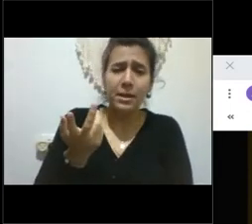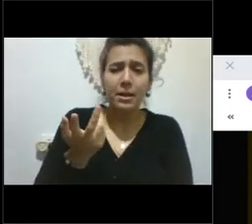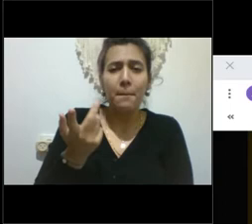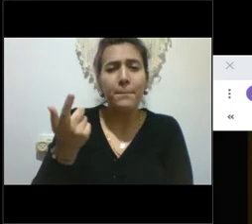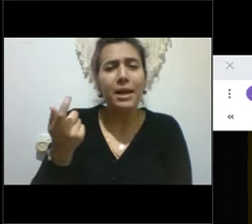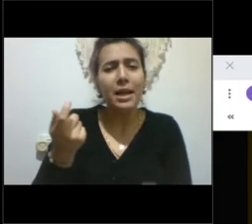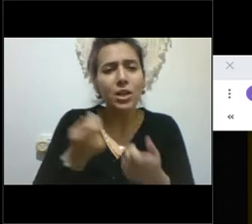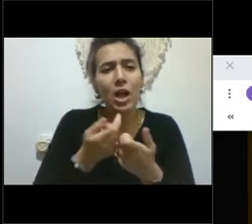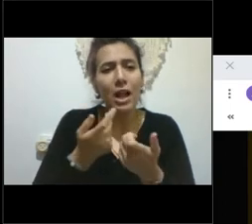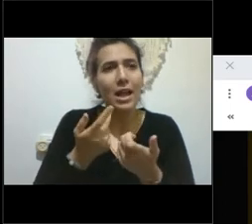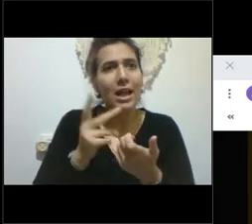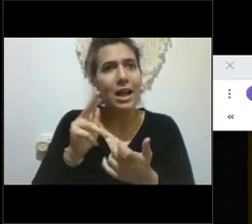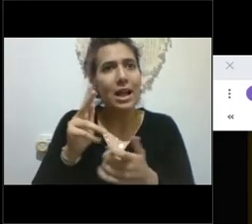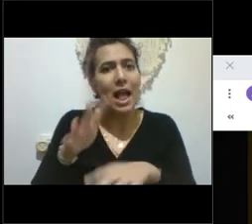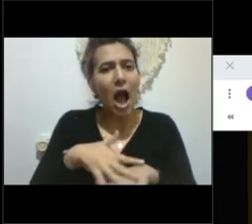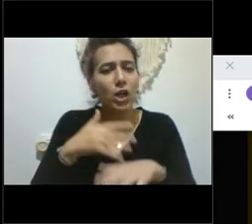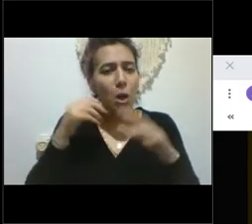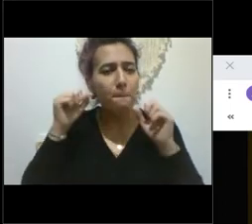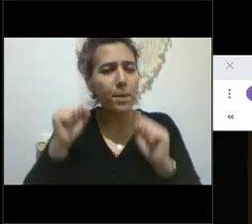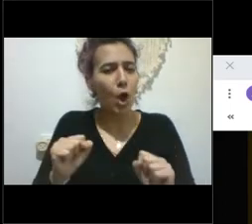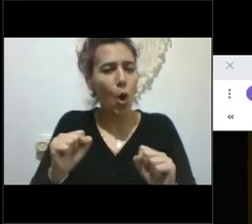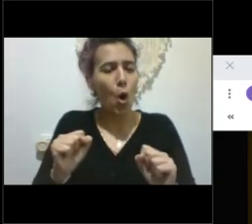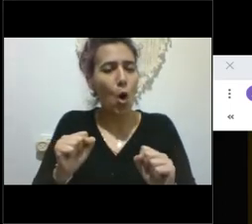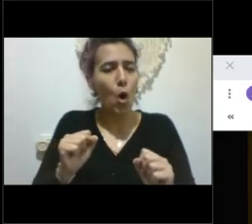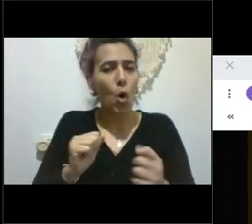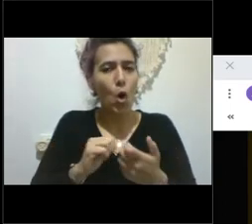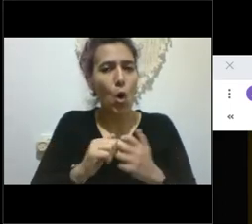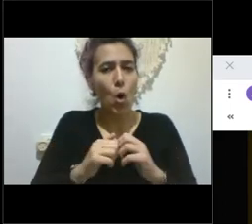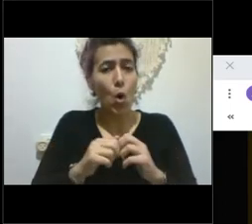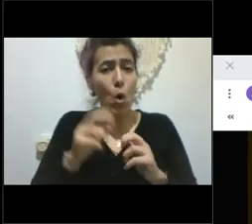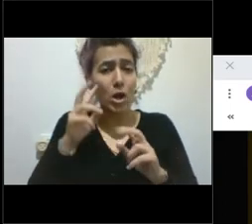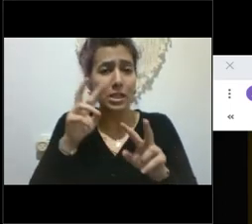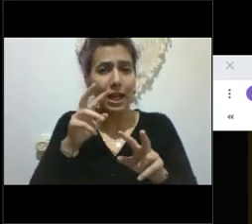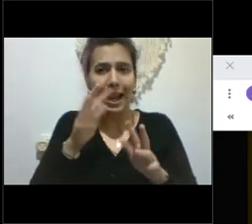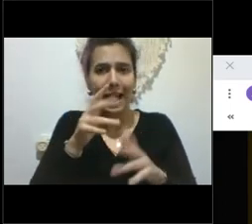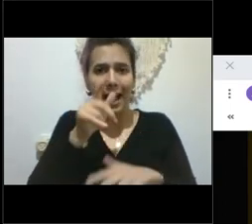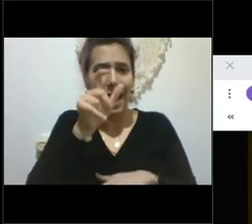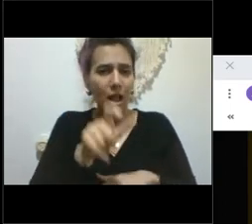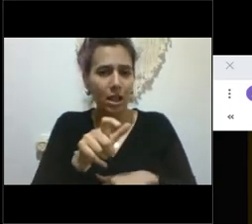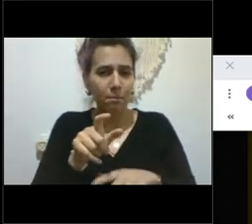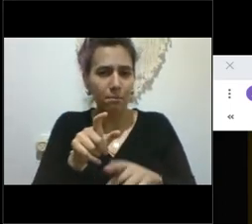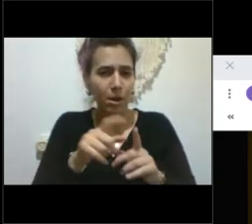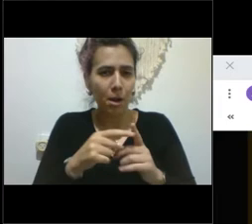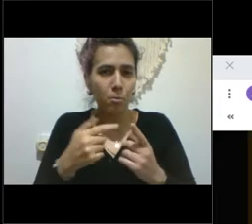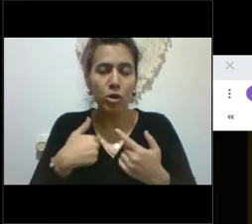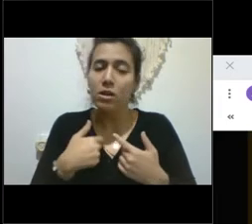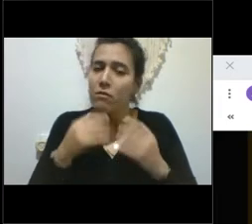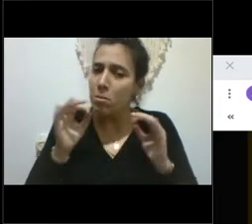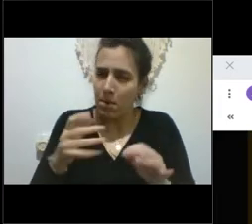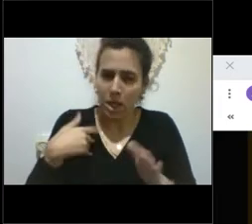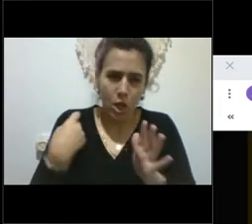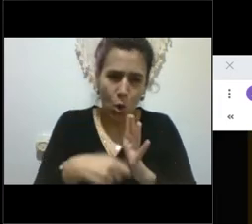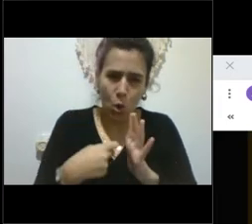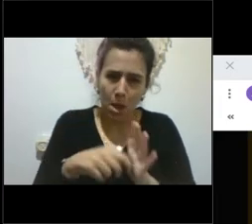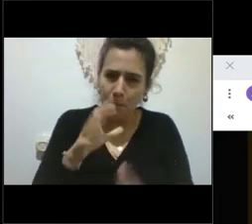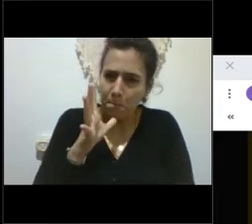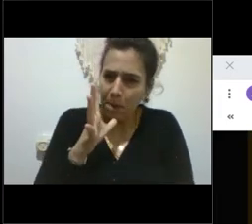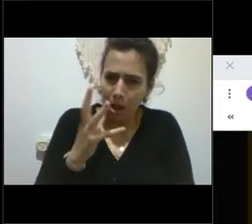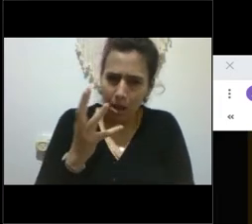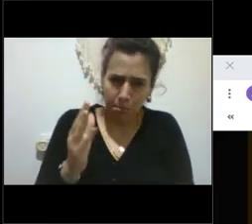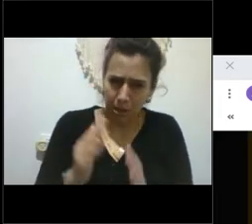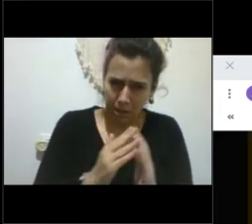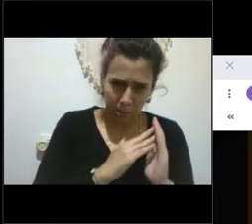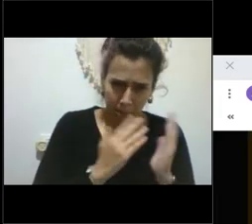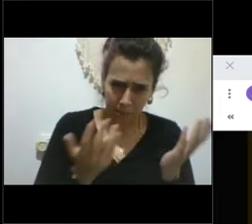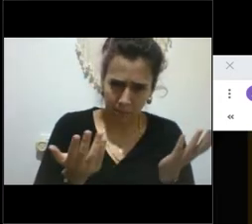של להסתכל איך מישהו כמוני, שאני באמת, אני קונה המון בתים, אז כבר הרבה יותר קל לי